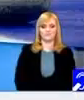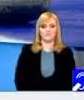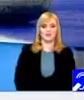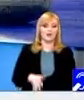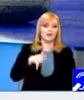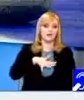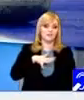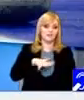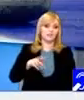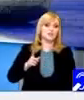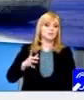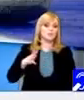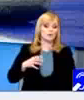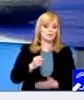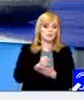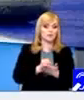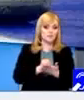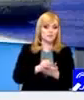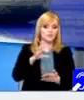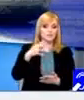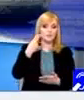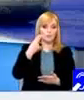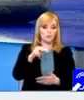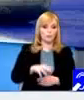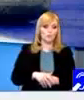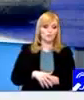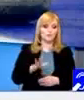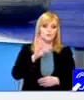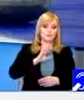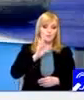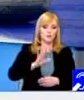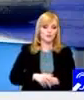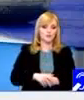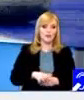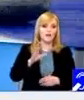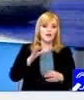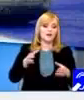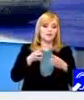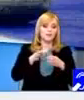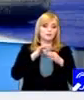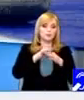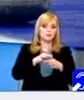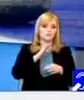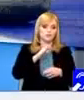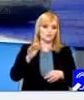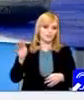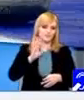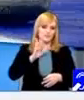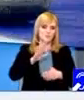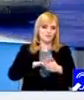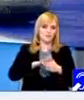Canada și-a păstrat titlul mondial la curling feminin. În finala transmisă de TVR HD, echipa condusă de Jennifer Jones a învins Suedia